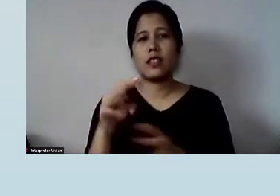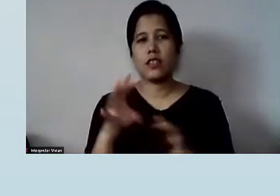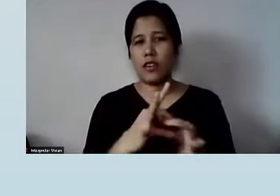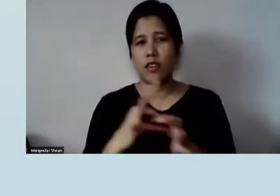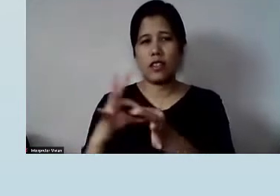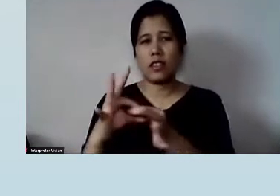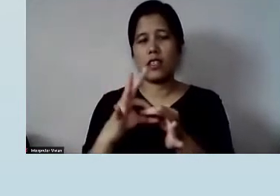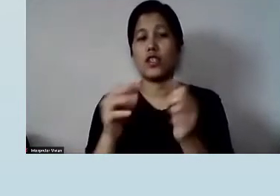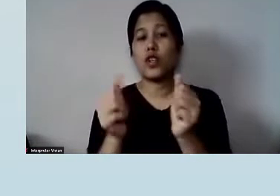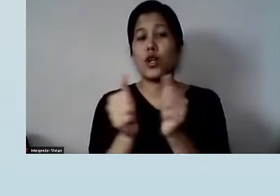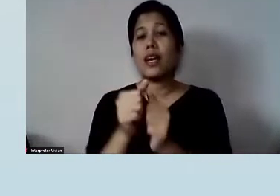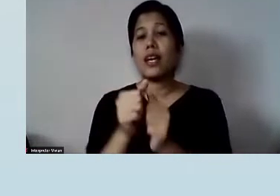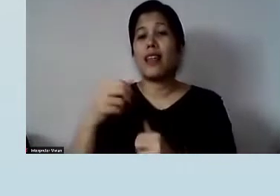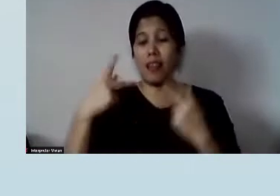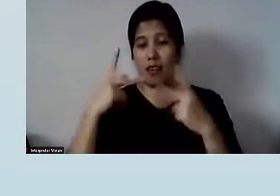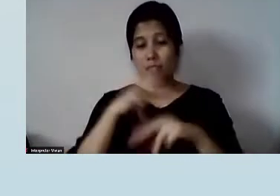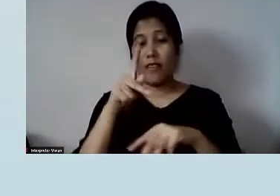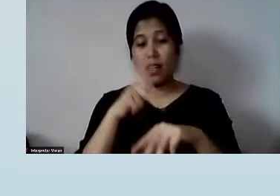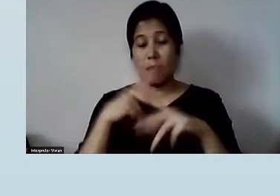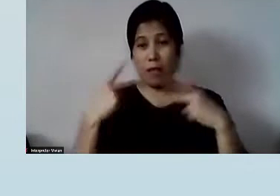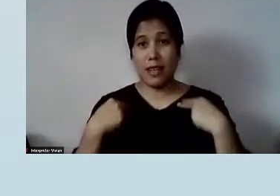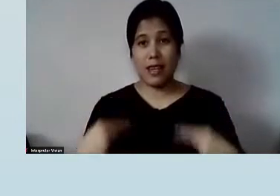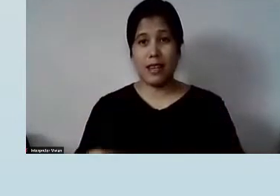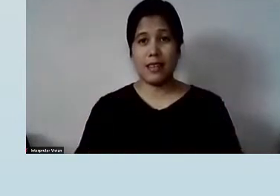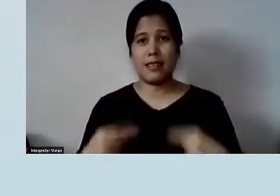the PhilHealth na